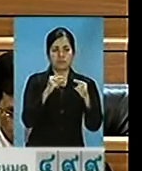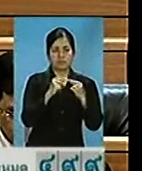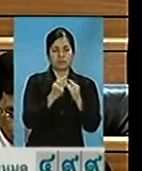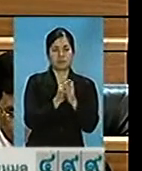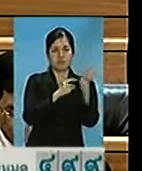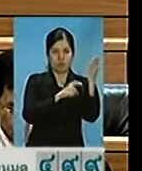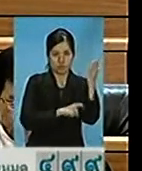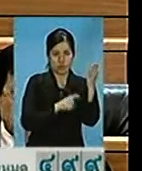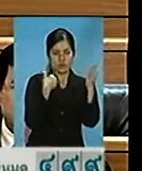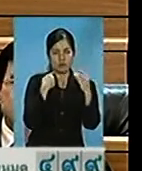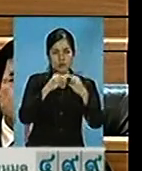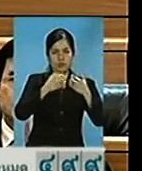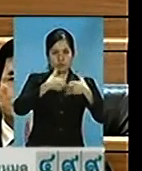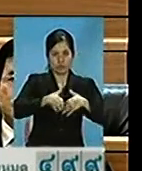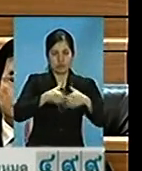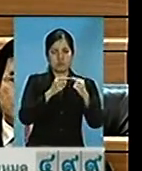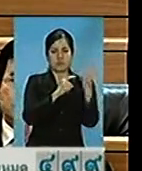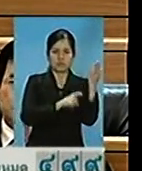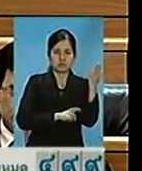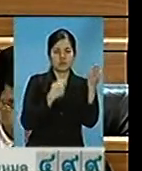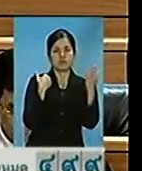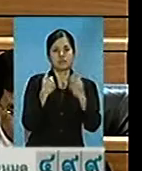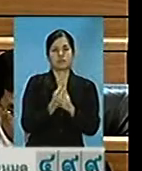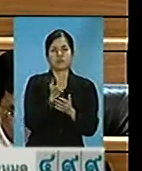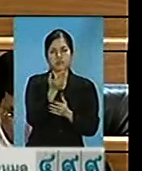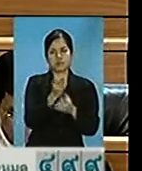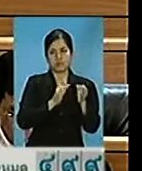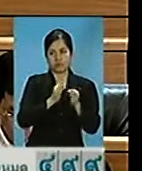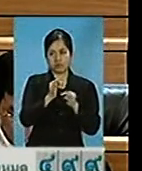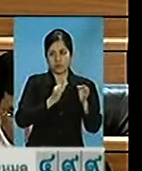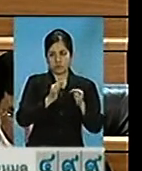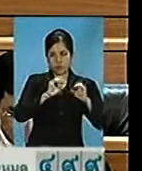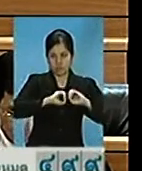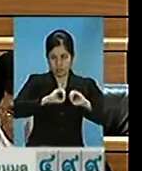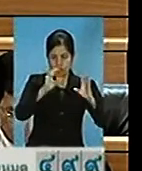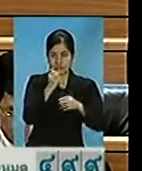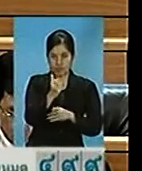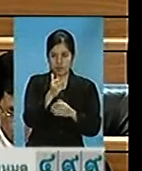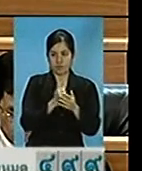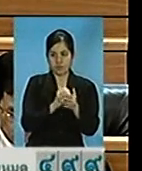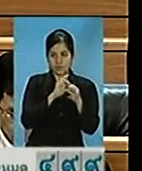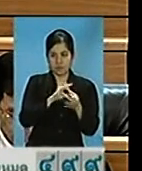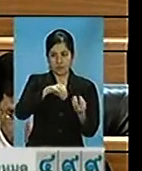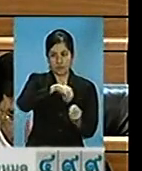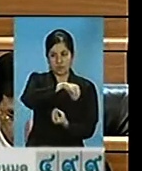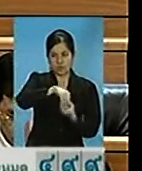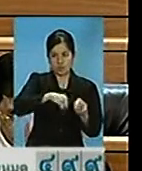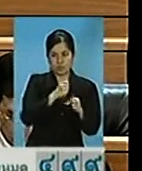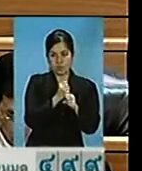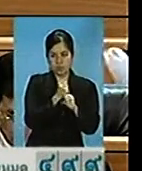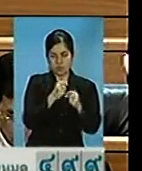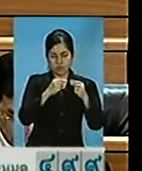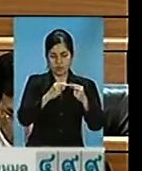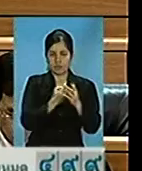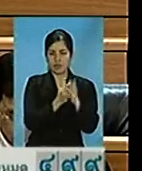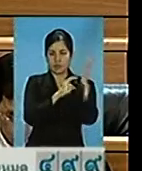ผู้ที่เกี่ยวกับการค้ายางขอรายละเอียดชัดเจนอย่างนี้ได้ไหมครับว่าธุรกิจเกี่ยวกับยางพาราเนี่ยผมเรียนท่านประธานนะครับ